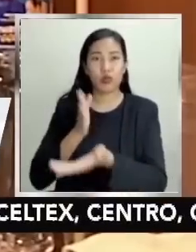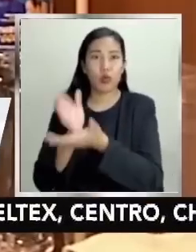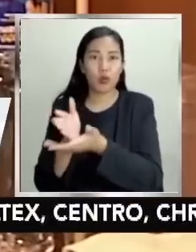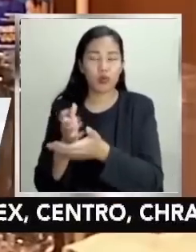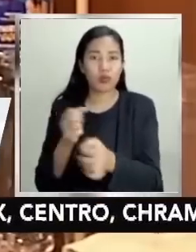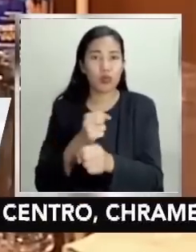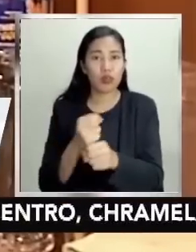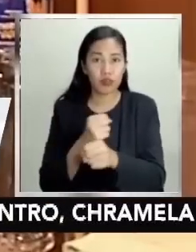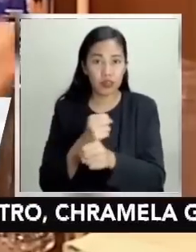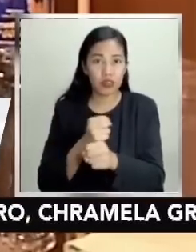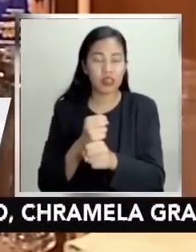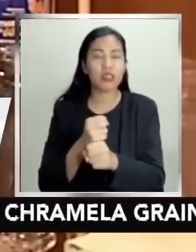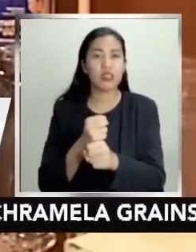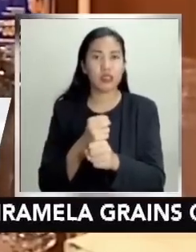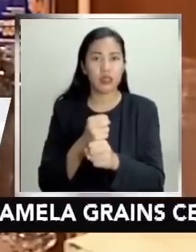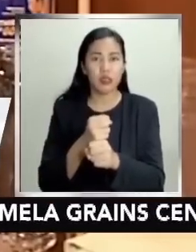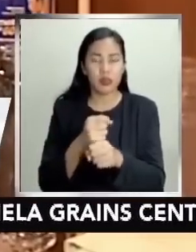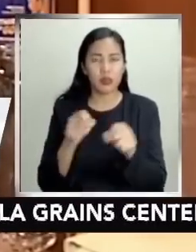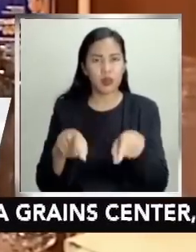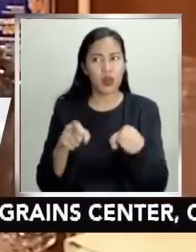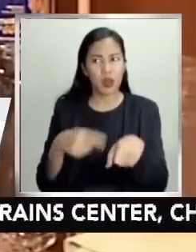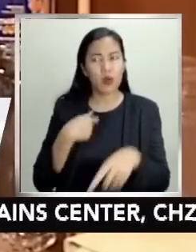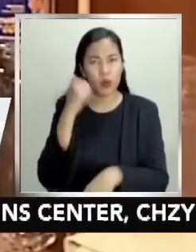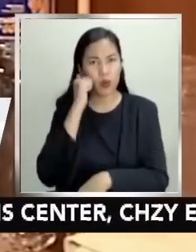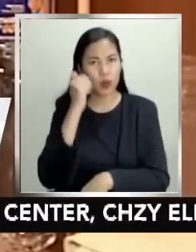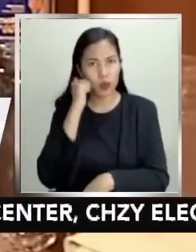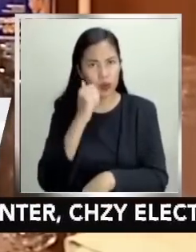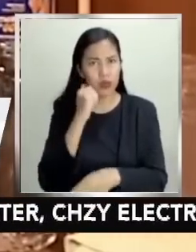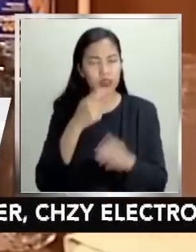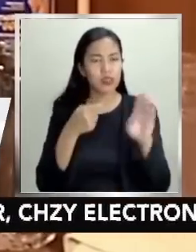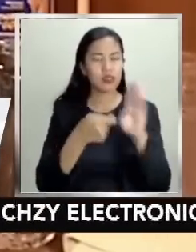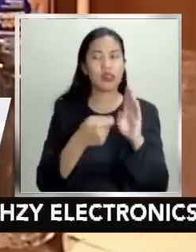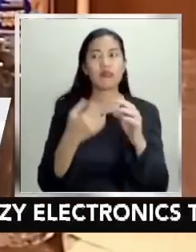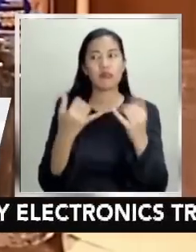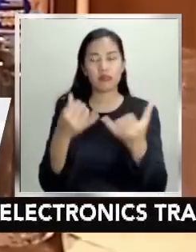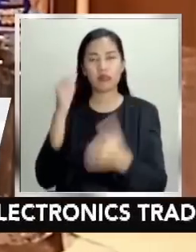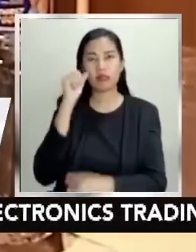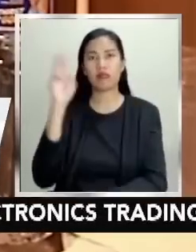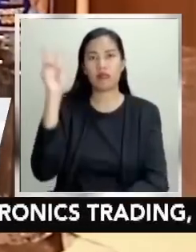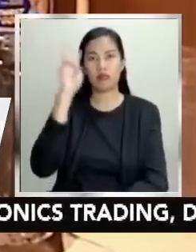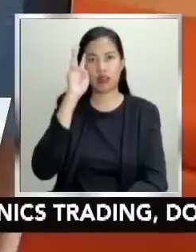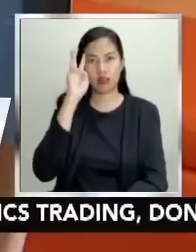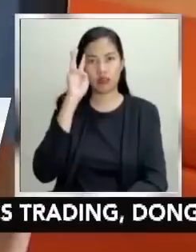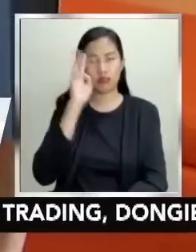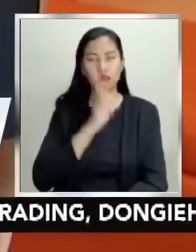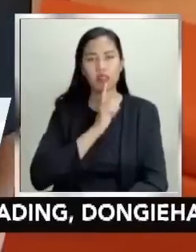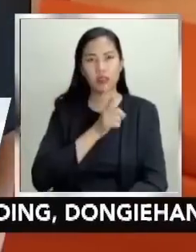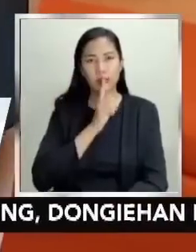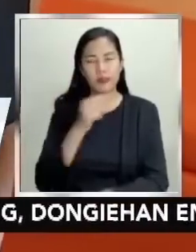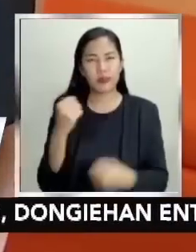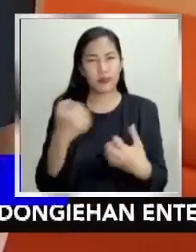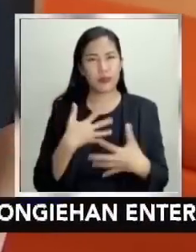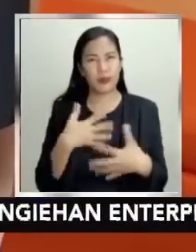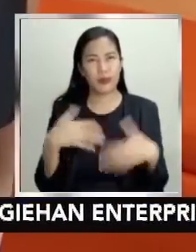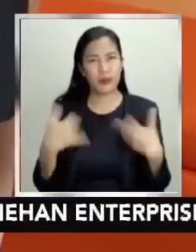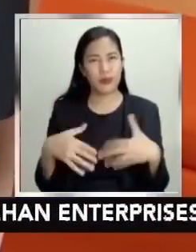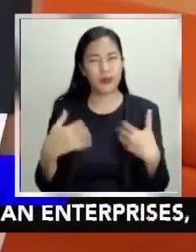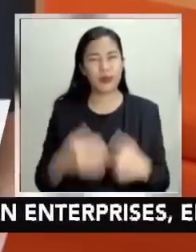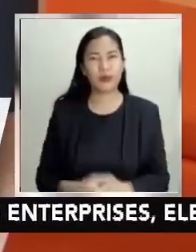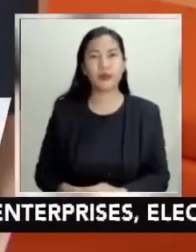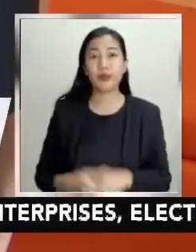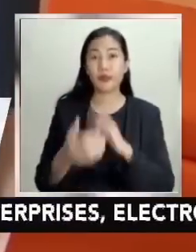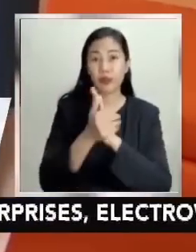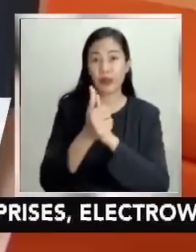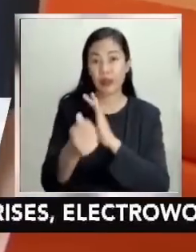nag-charge. So now that I know na may ganyan pala, very scary po. Ayon sa mga eksperto, para